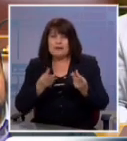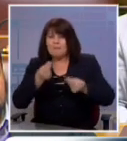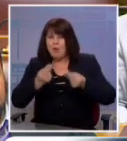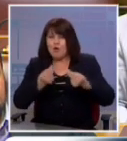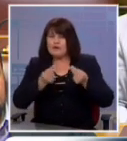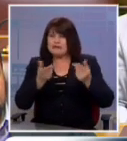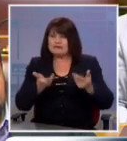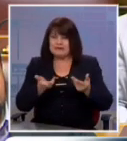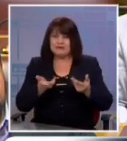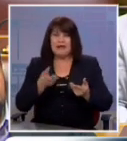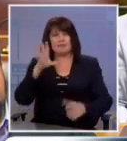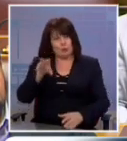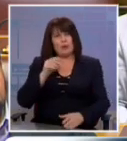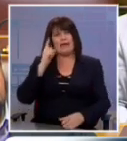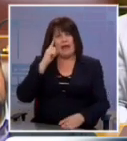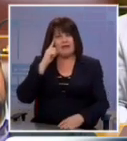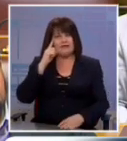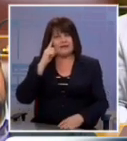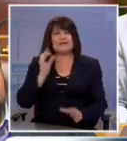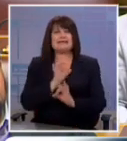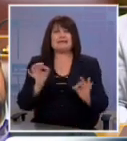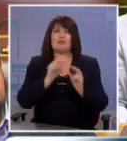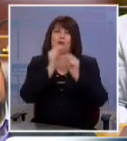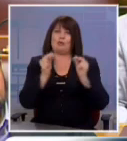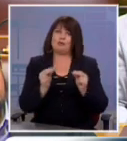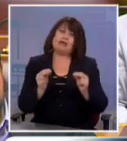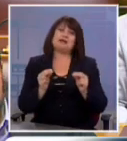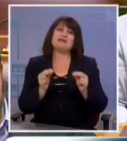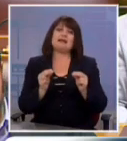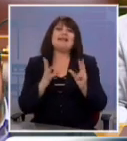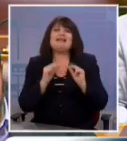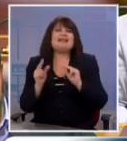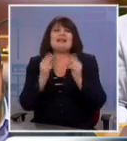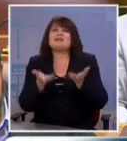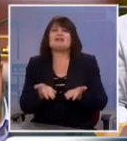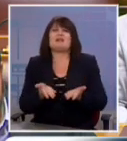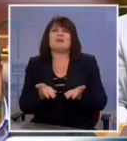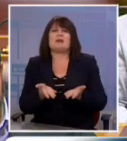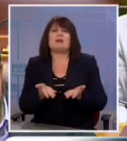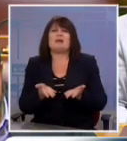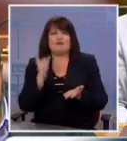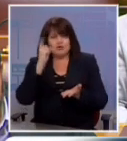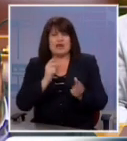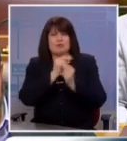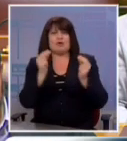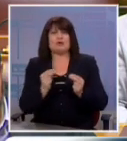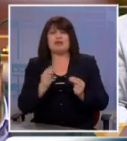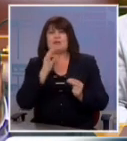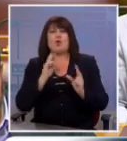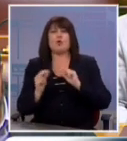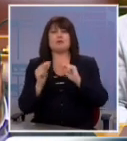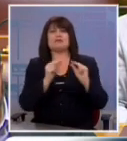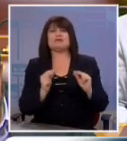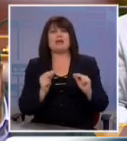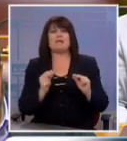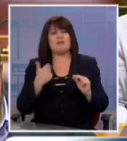γιατί αυτό λέει η φράση σας, θεωρεί βέβαιο το αποτέλεσμα, προς τι η συζήτηση, κυρία Πρόεδρε? Τι νόημα και τι χαρακτήρα έχει? Εμείς